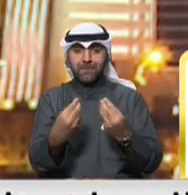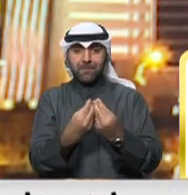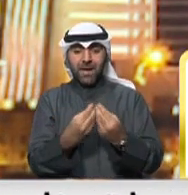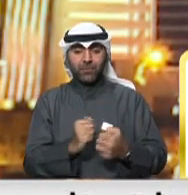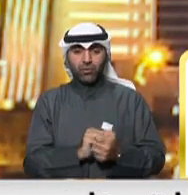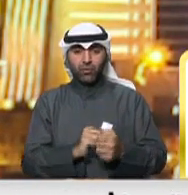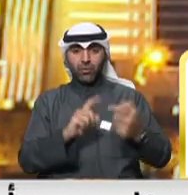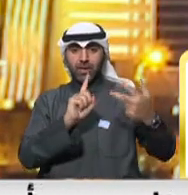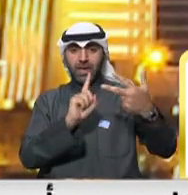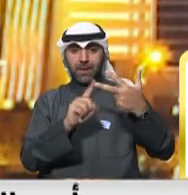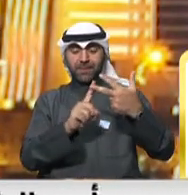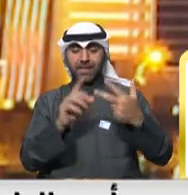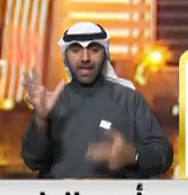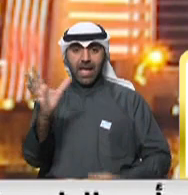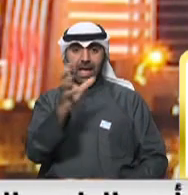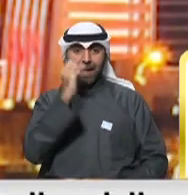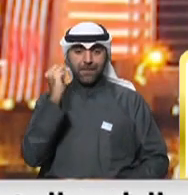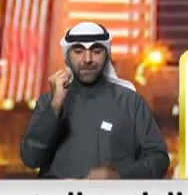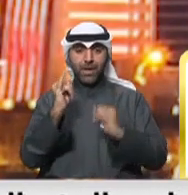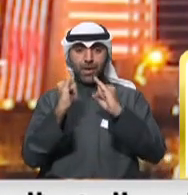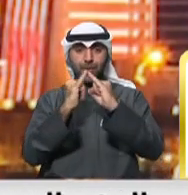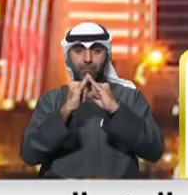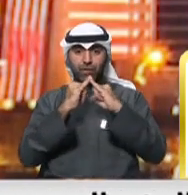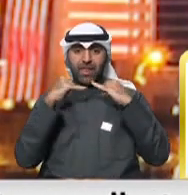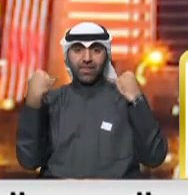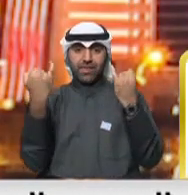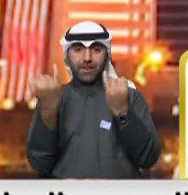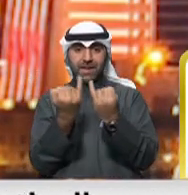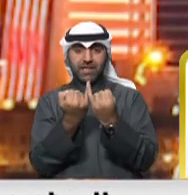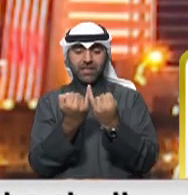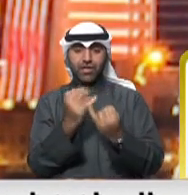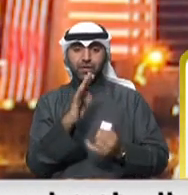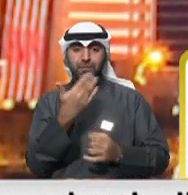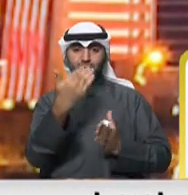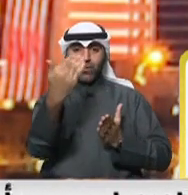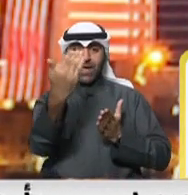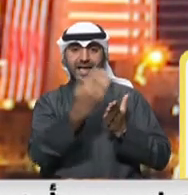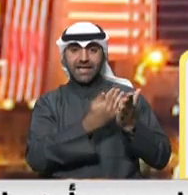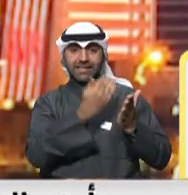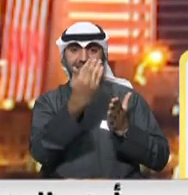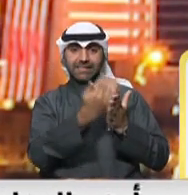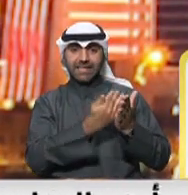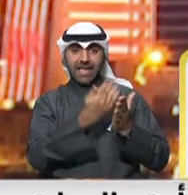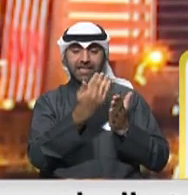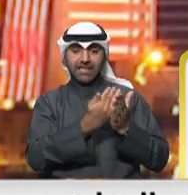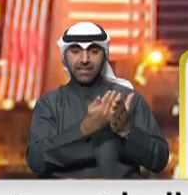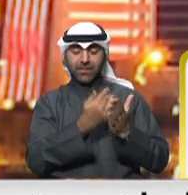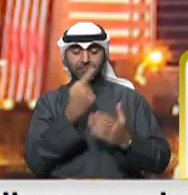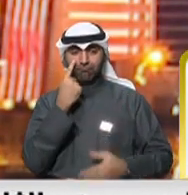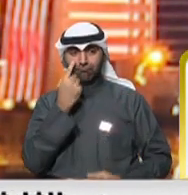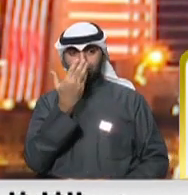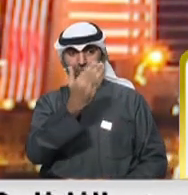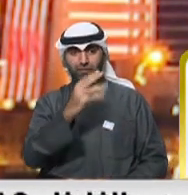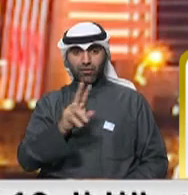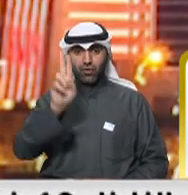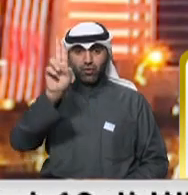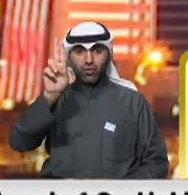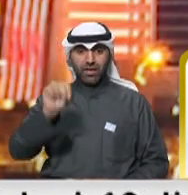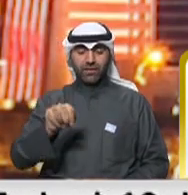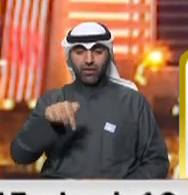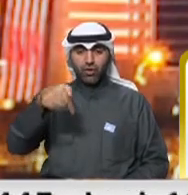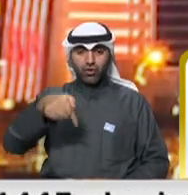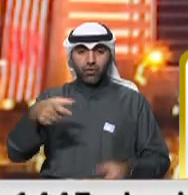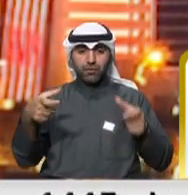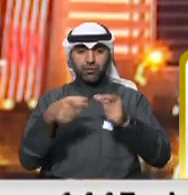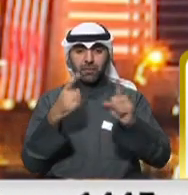الاقتصادية والاجتماعية لغرب آسيا إسكوا الدكتورة رولاتشتي، وتم خلال اللقاء بحث